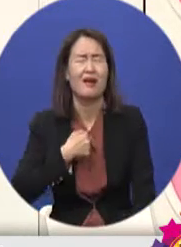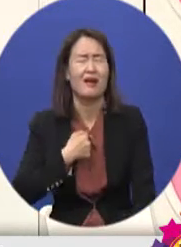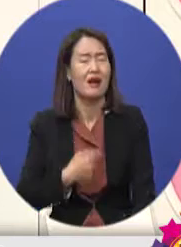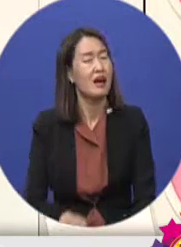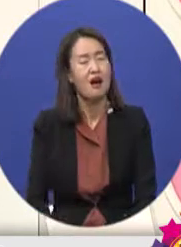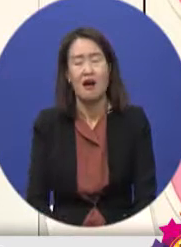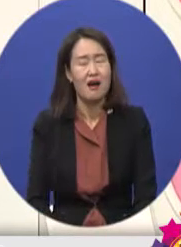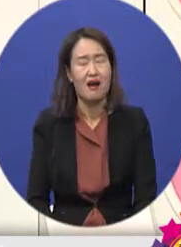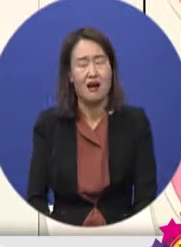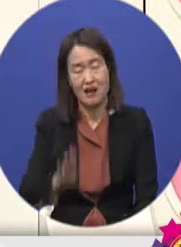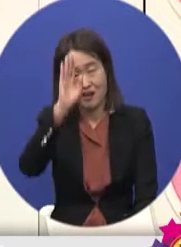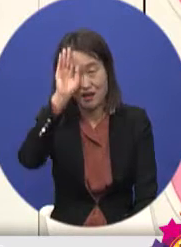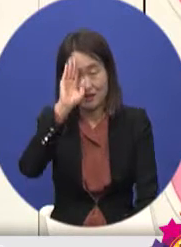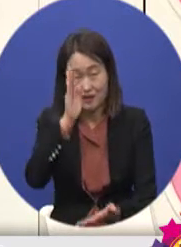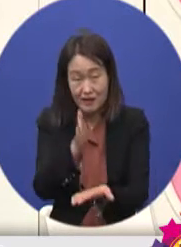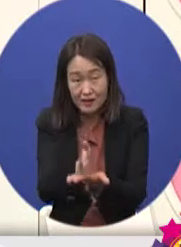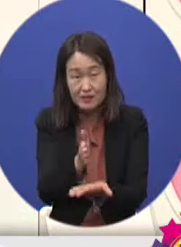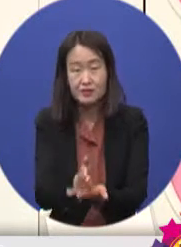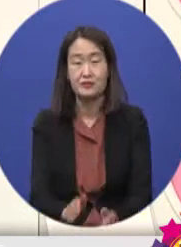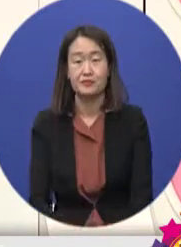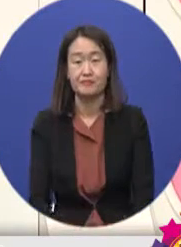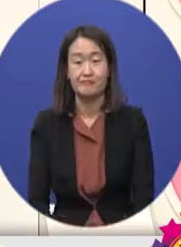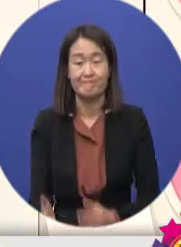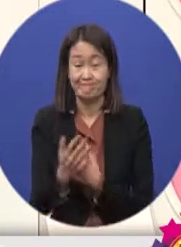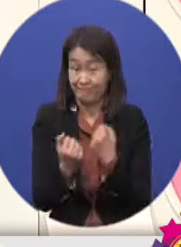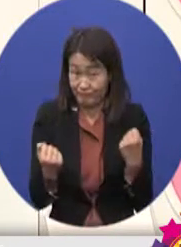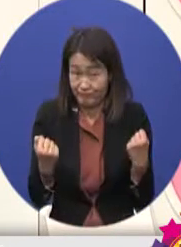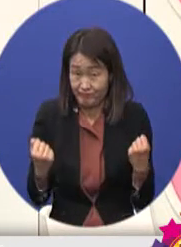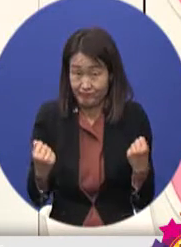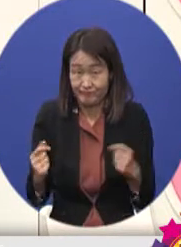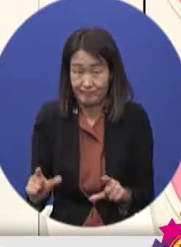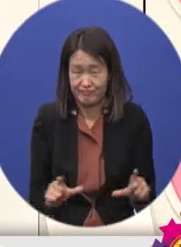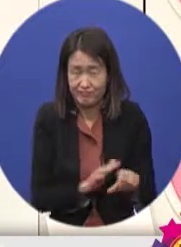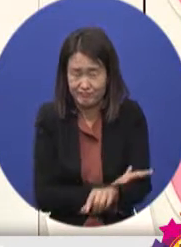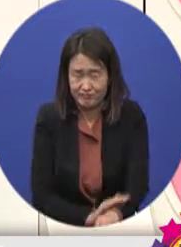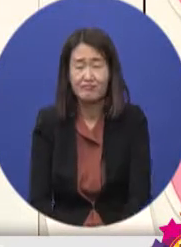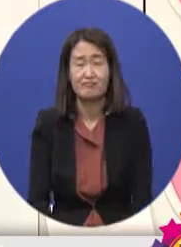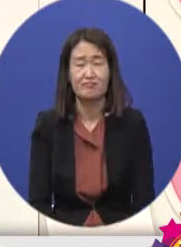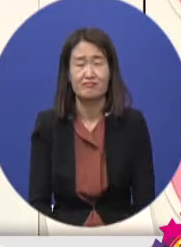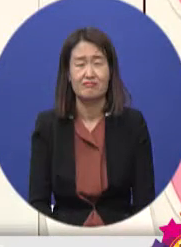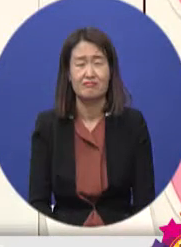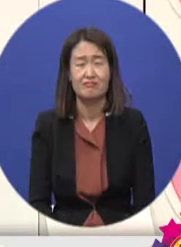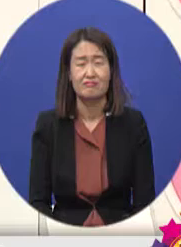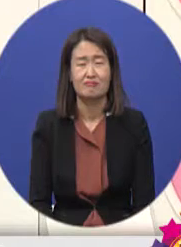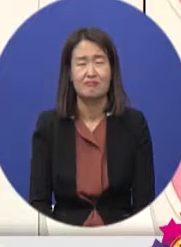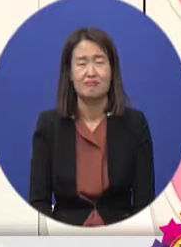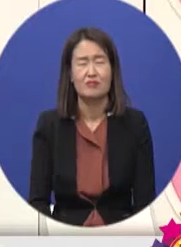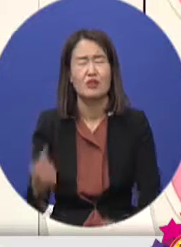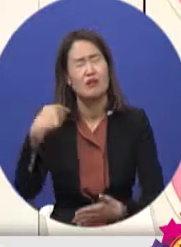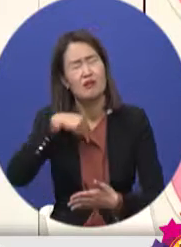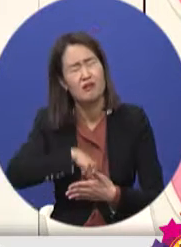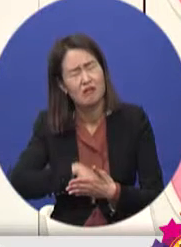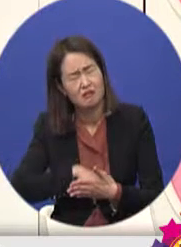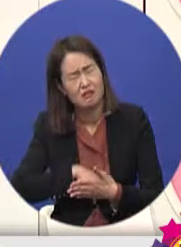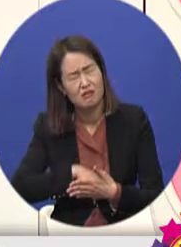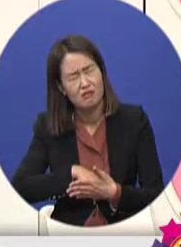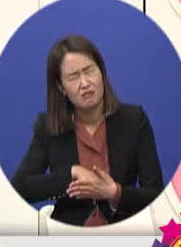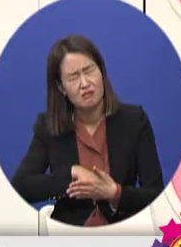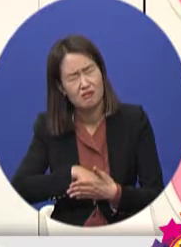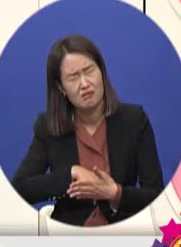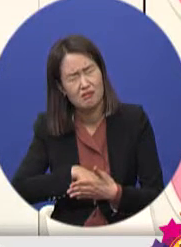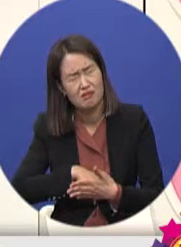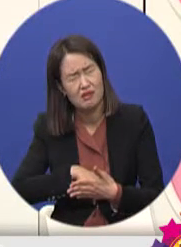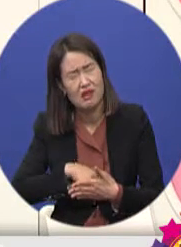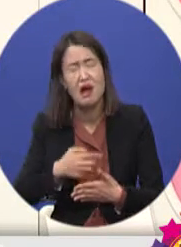그래요. 그렇게 아프지 않으시고 네. 건강하셔서 생활 예. 네, 마음도 생활... 아프고 네.